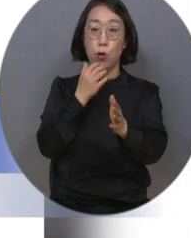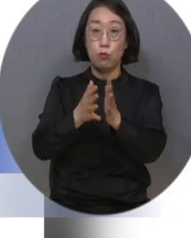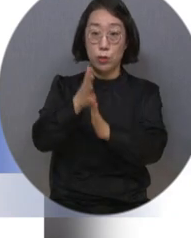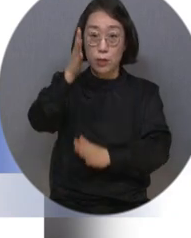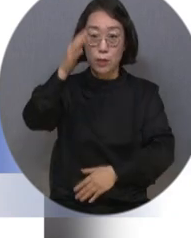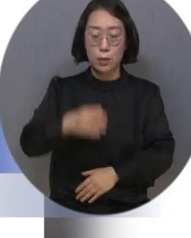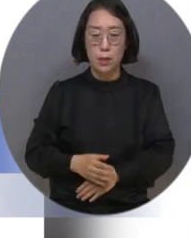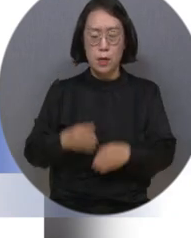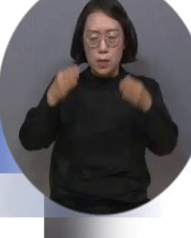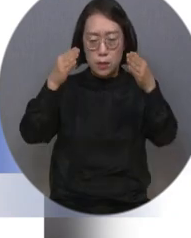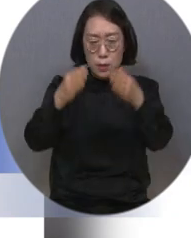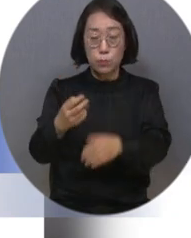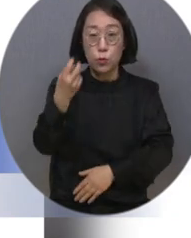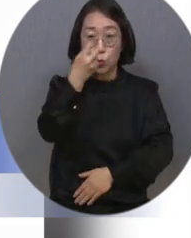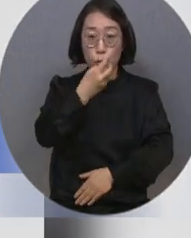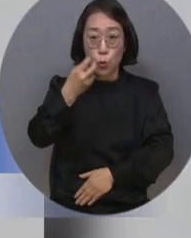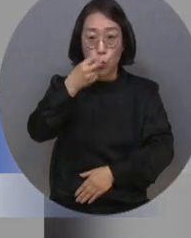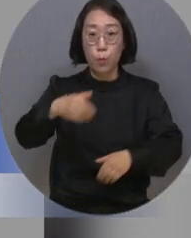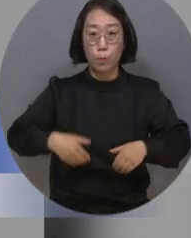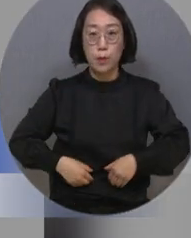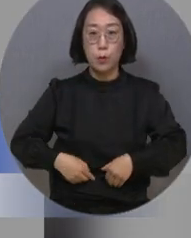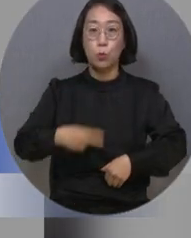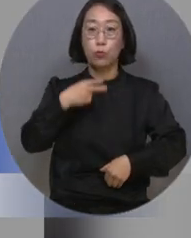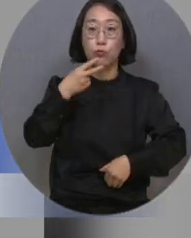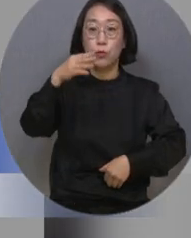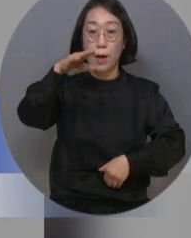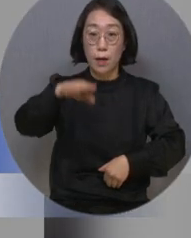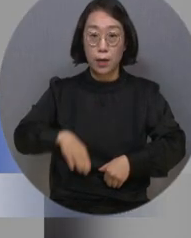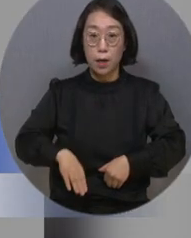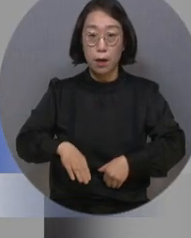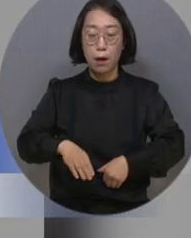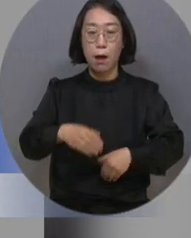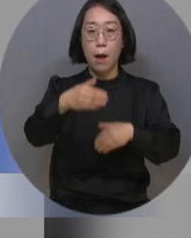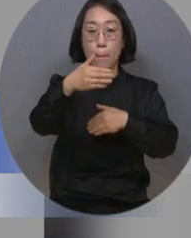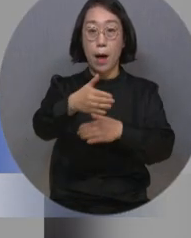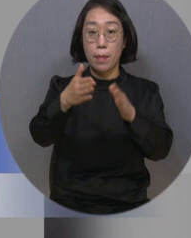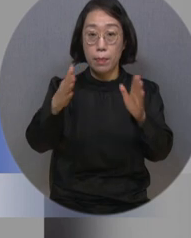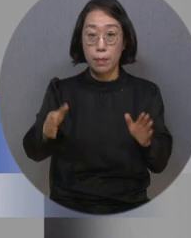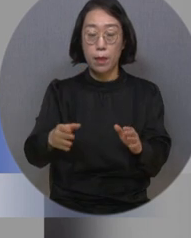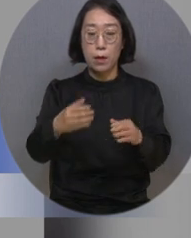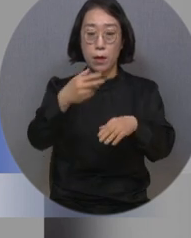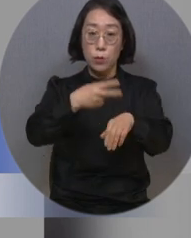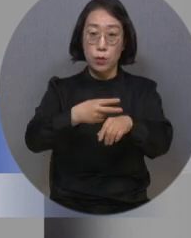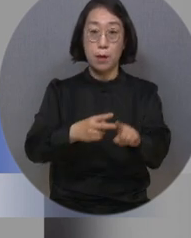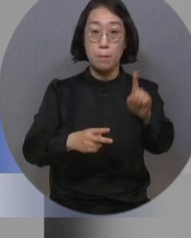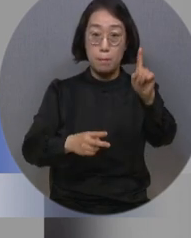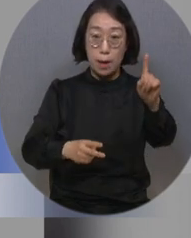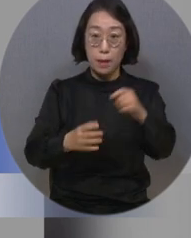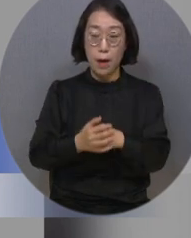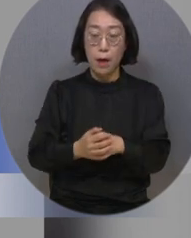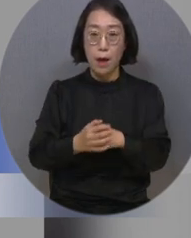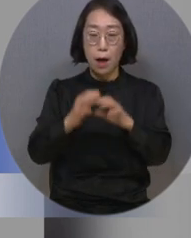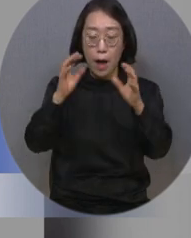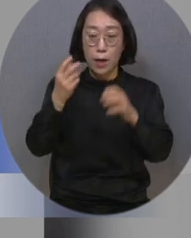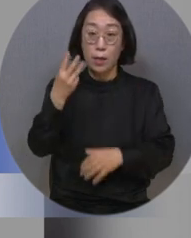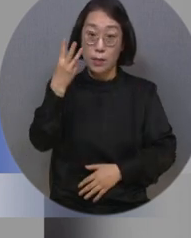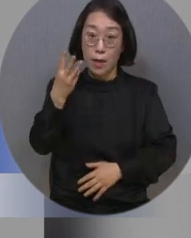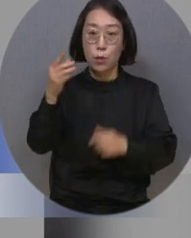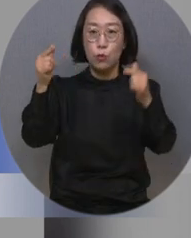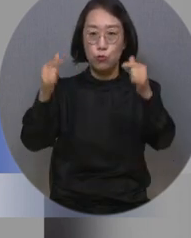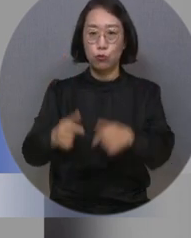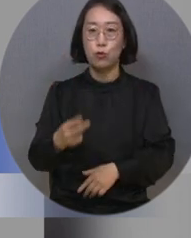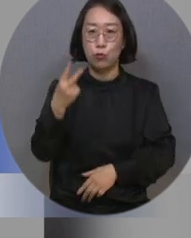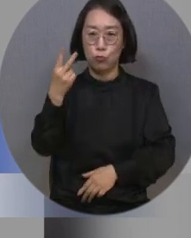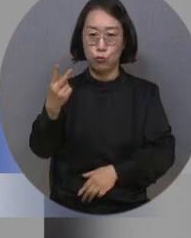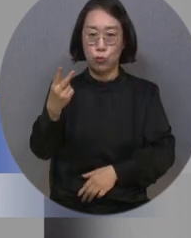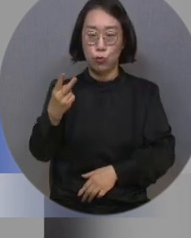집중 돌봄이 필요한 생후 24개월 미만 영세반은 교사 1인당 아동 3명에서 2명으로 줄일